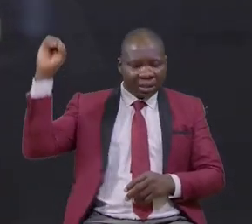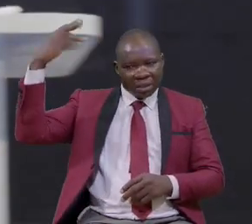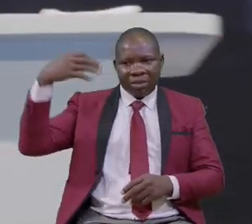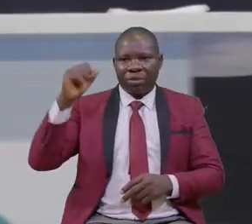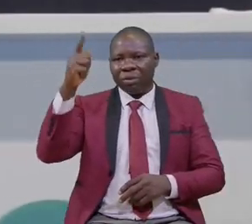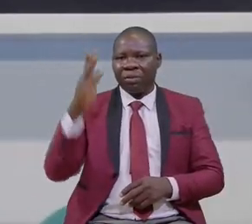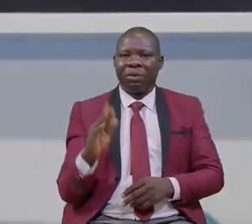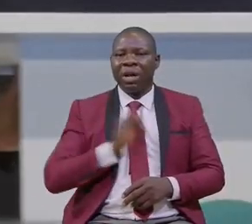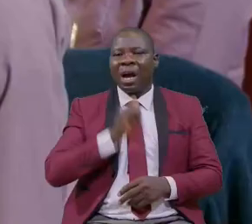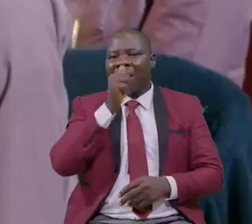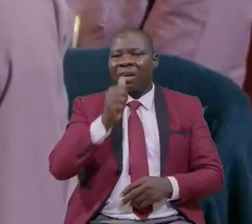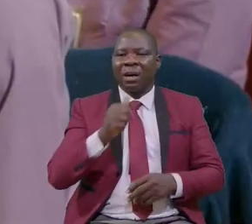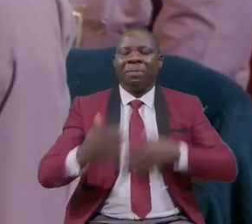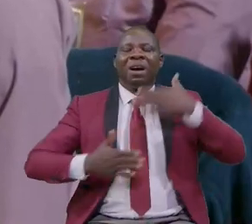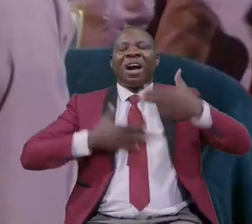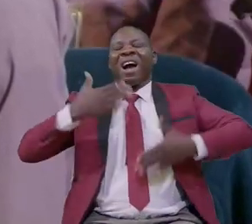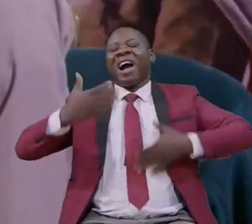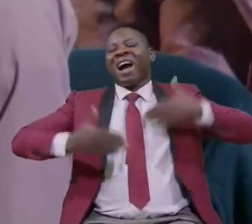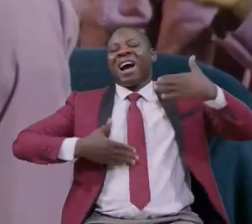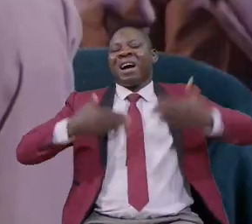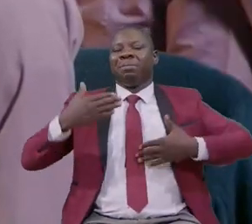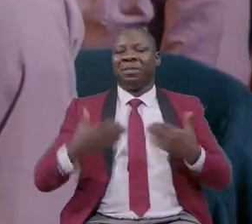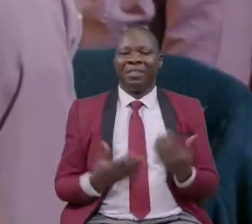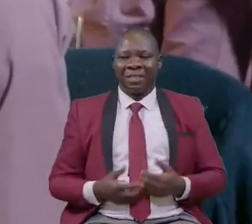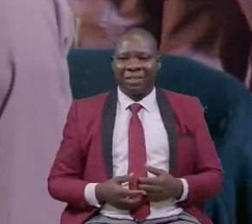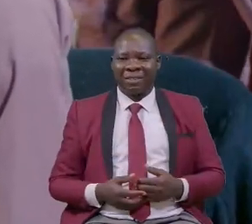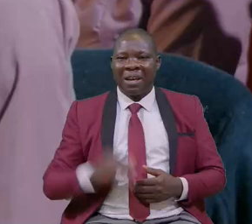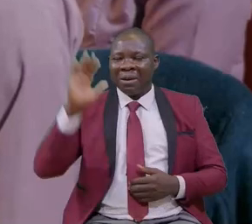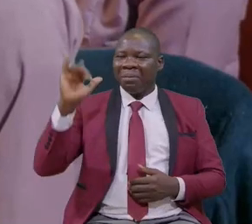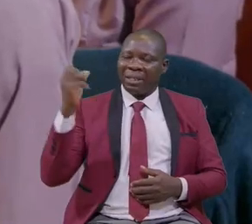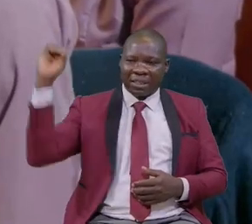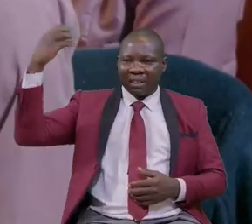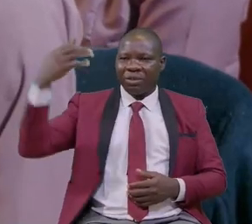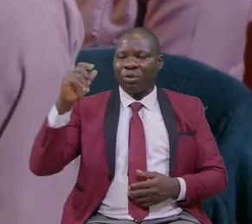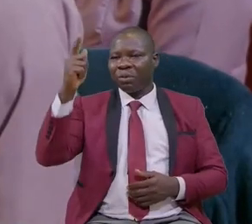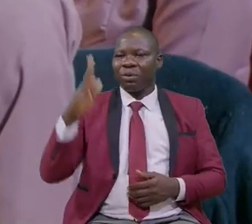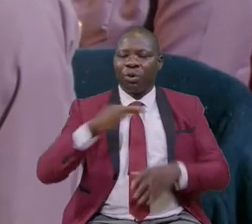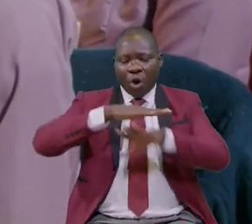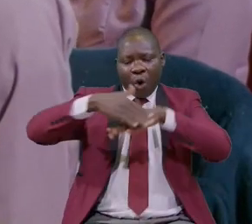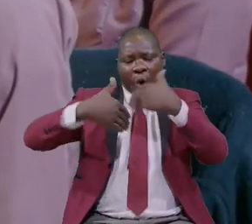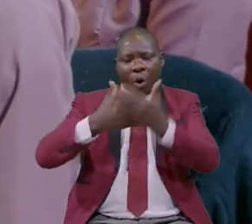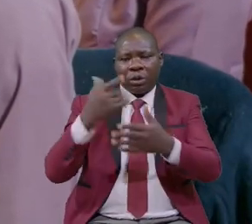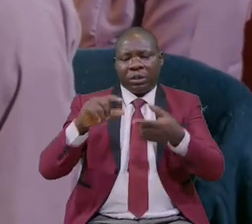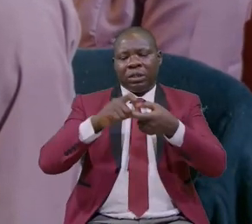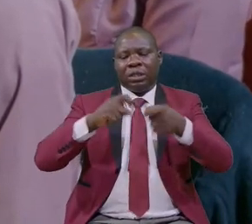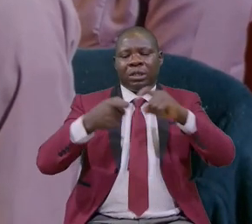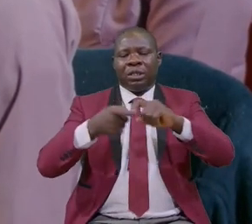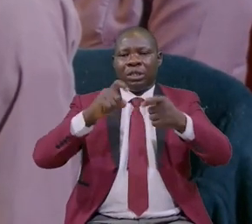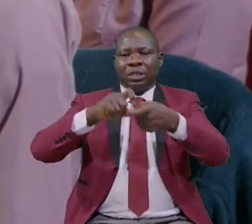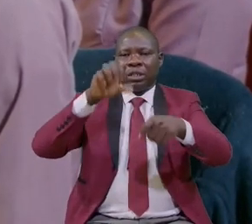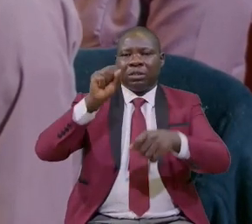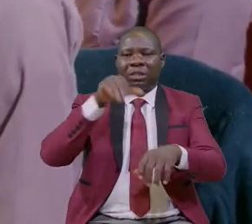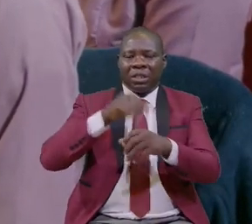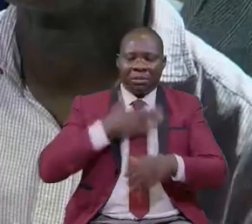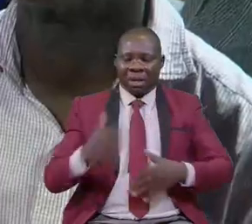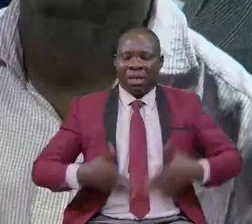Par la grâce de Dieu, je suis content. Par la grâce de Dieu, toutes les chaînes de ma vie, toutes